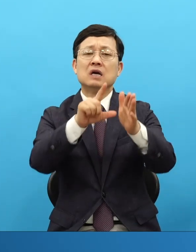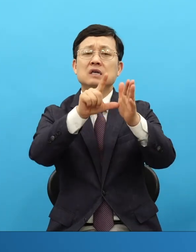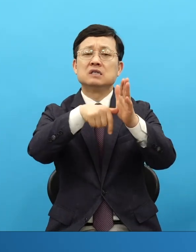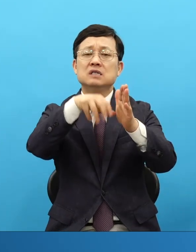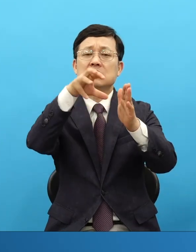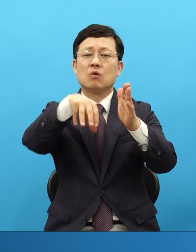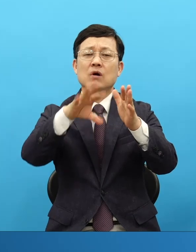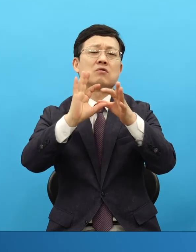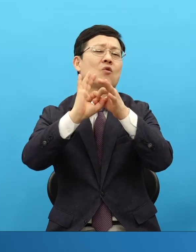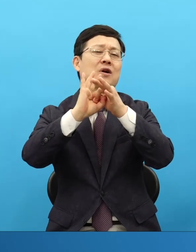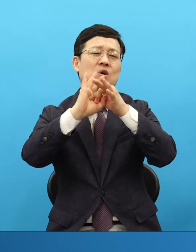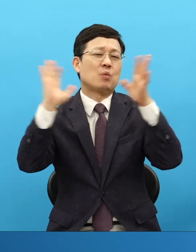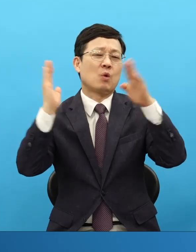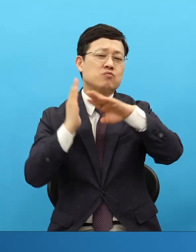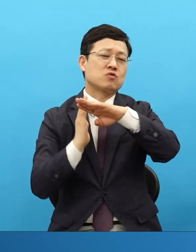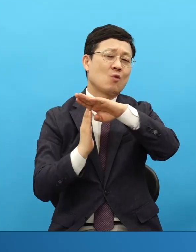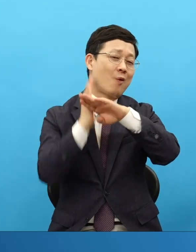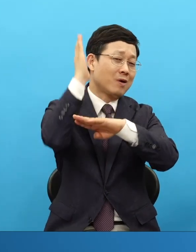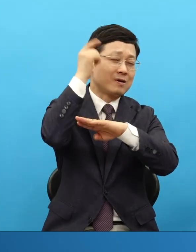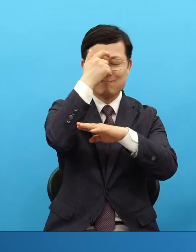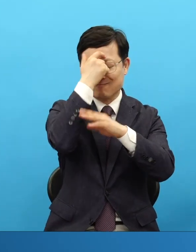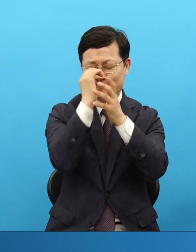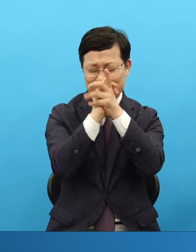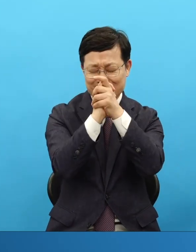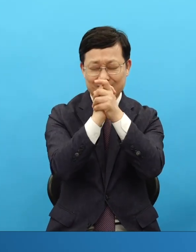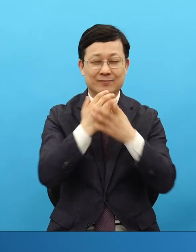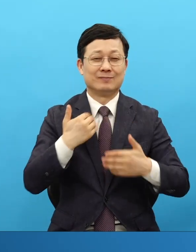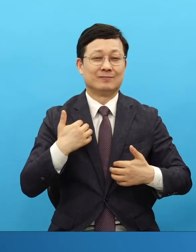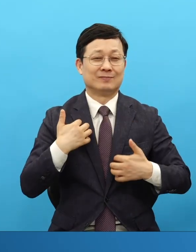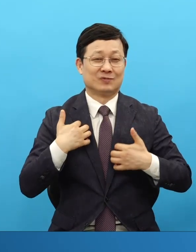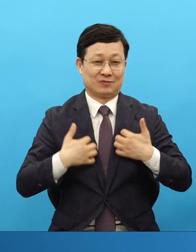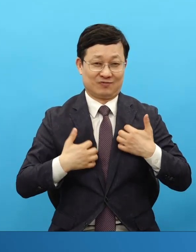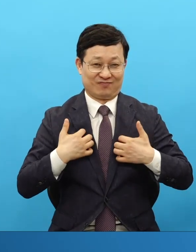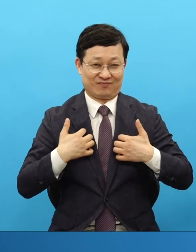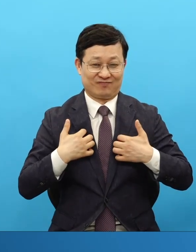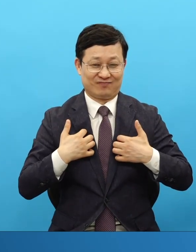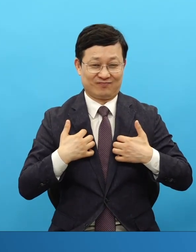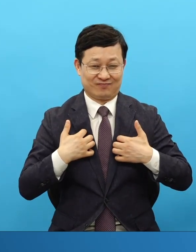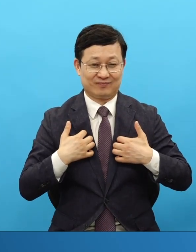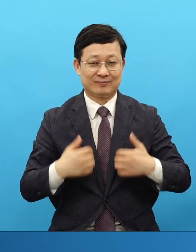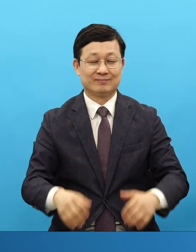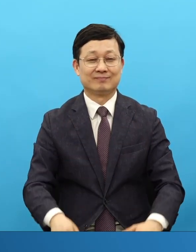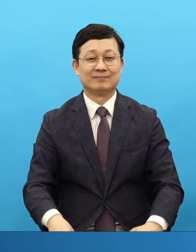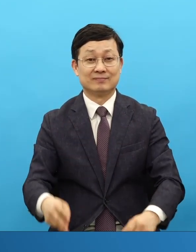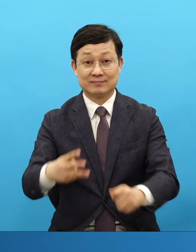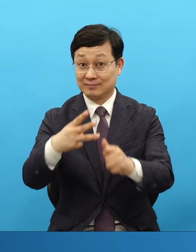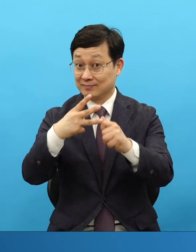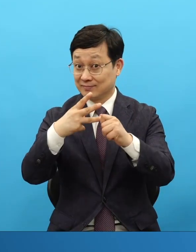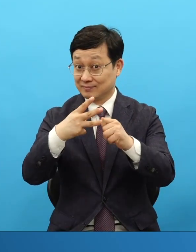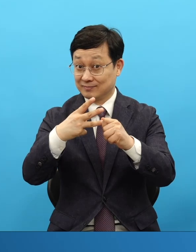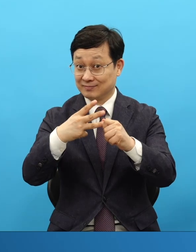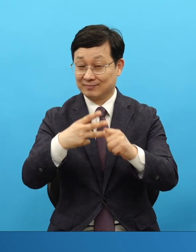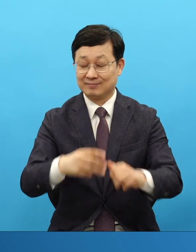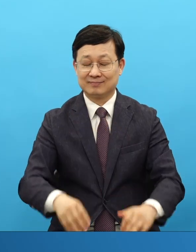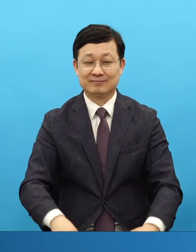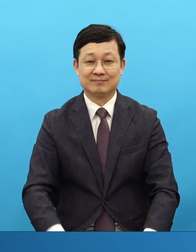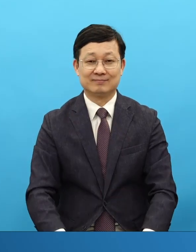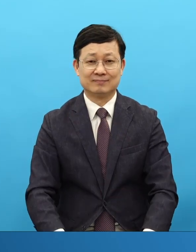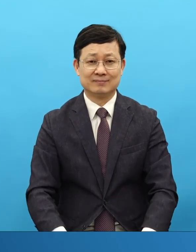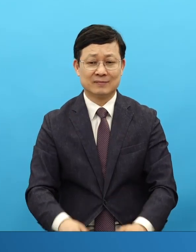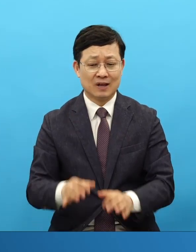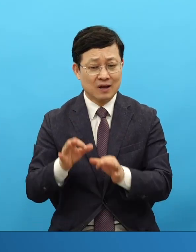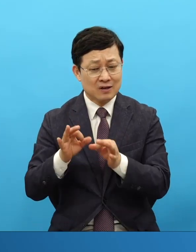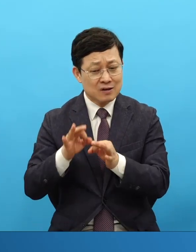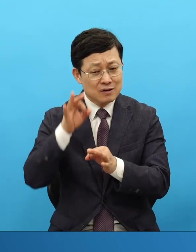누립니다. And you enjoy the blessing of transcending time and space. 중요하죠. 이게 25예요. Very important. This is 25. 그러면 영원이라는